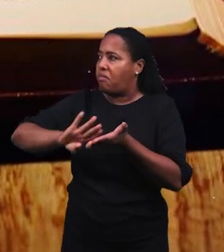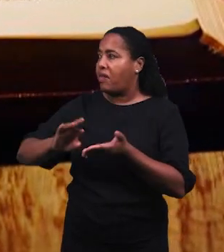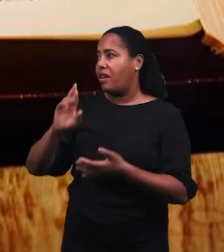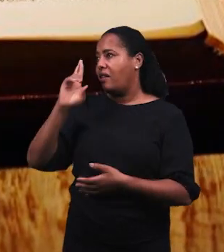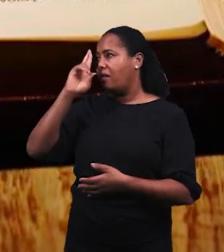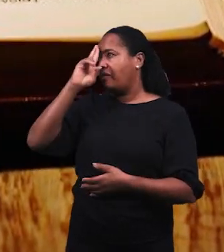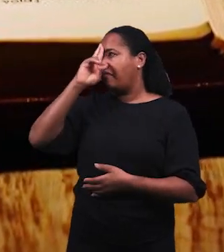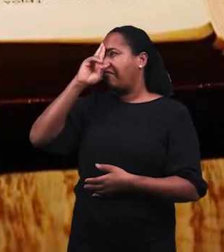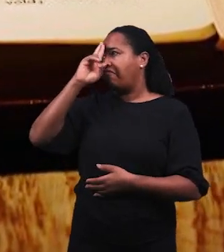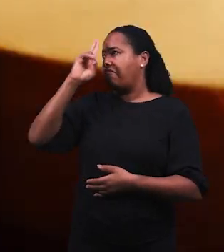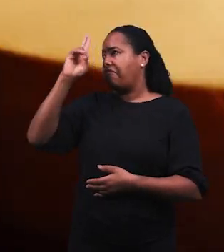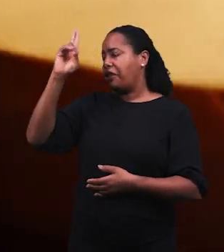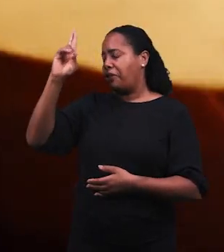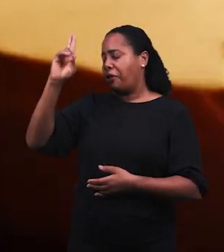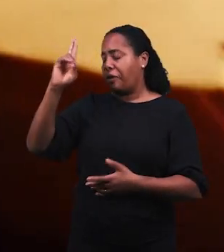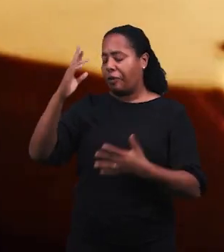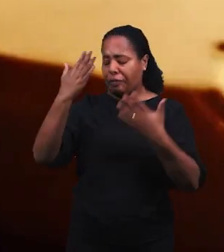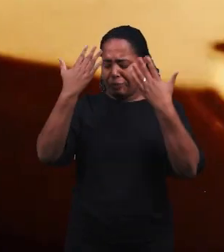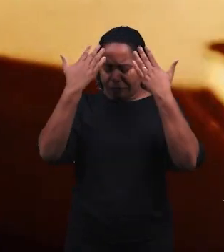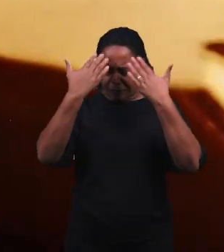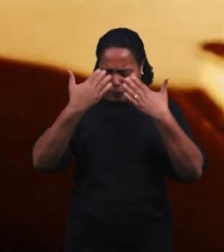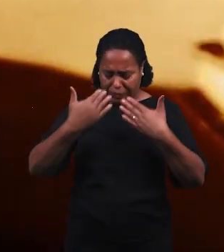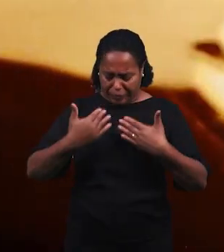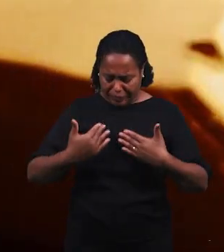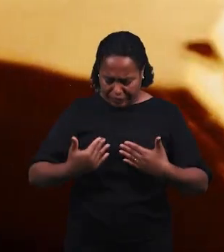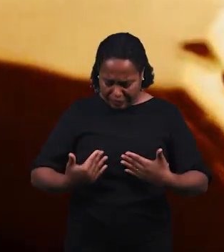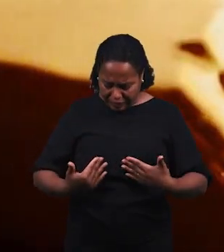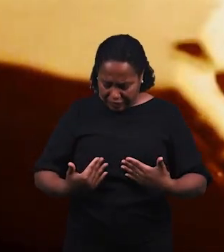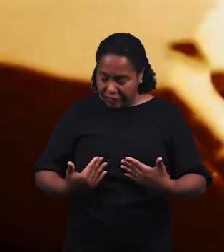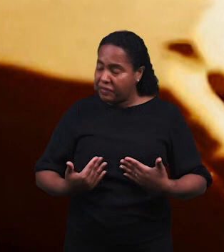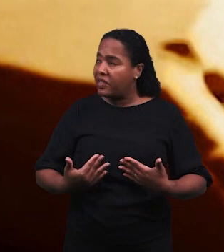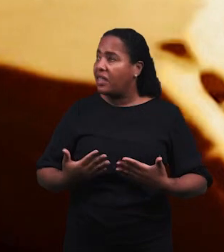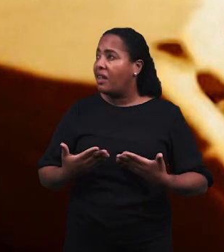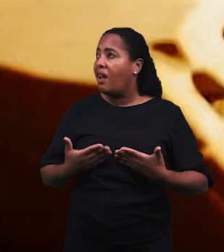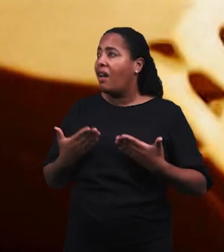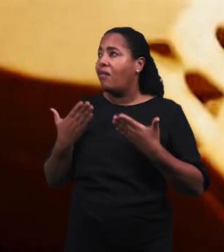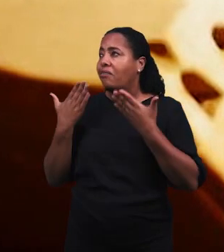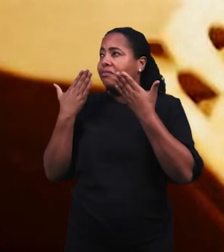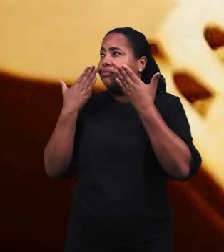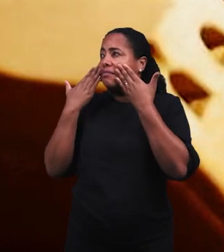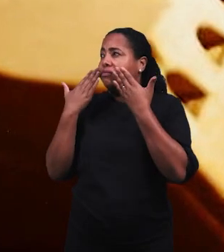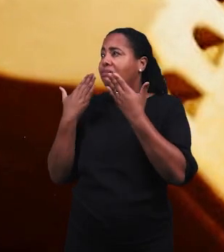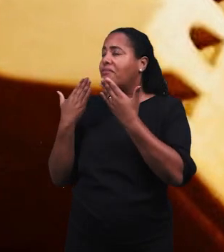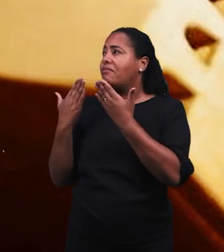чтобы я заслуживал, несмотря на это, о Спаситель, к Тебе я прихожу.